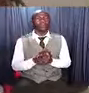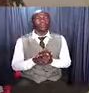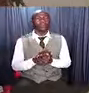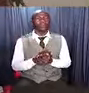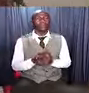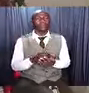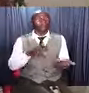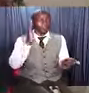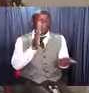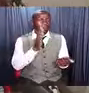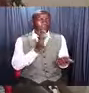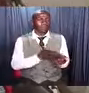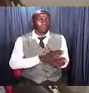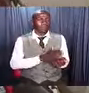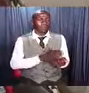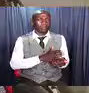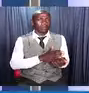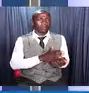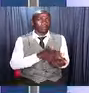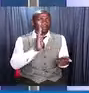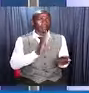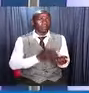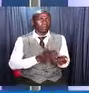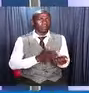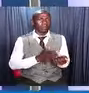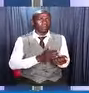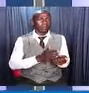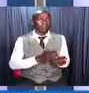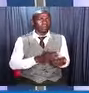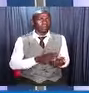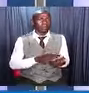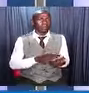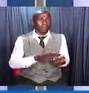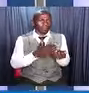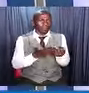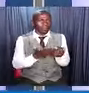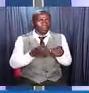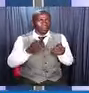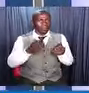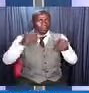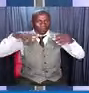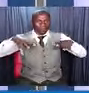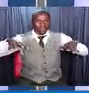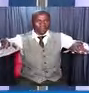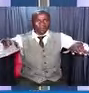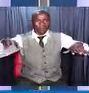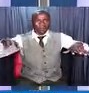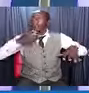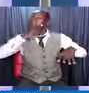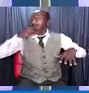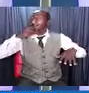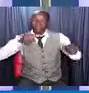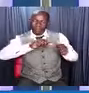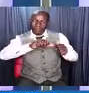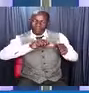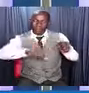Le muhogo uambuliwa alafu unachanwa alafu unaanikwa. So the cassava is cut and dried. Alafu unasagwa unakuwa unga. Then